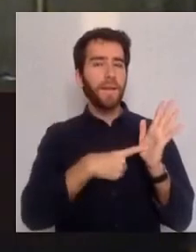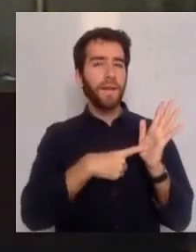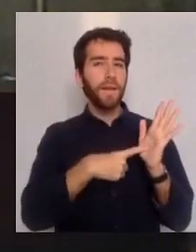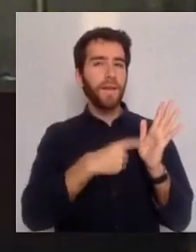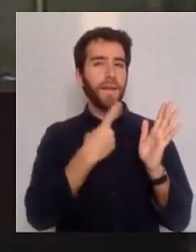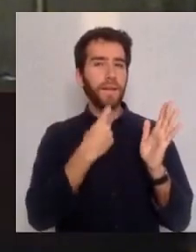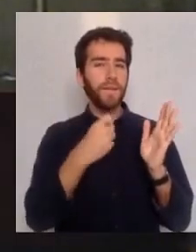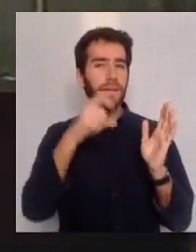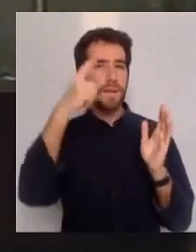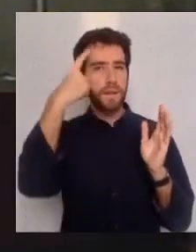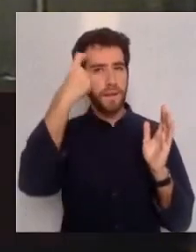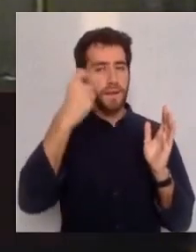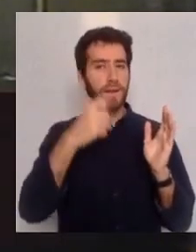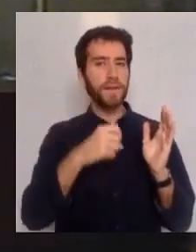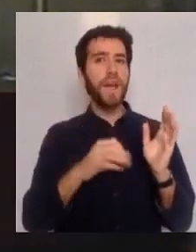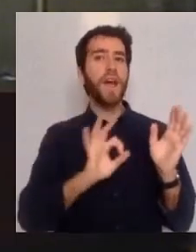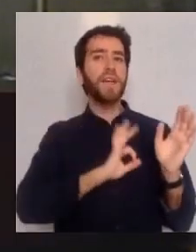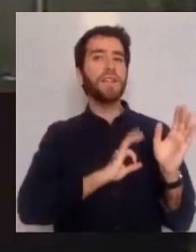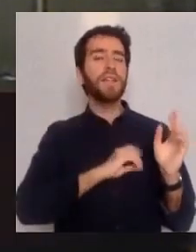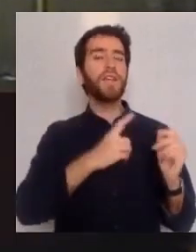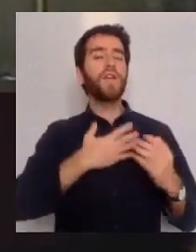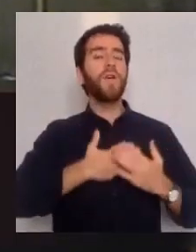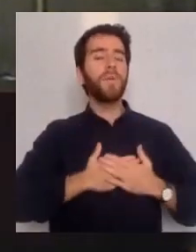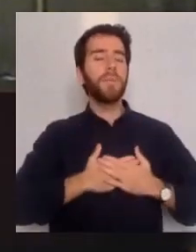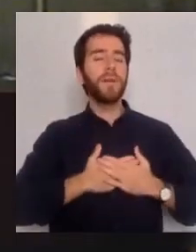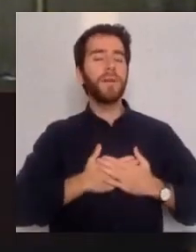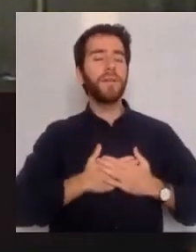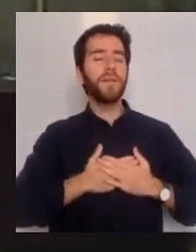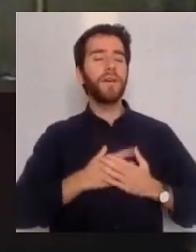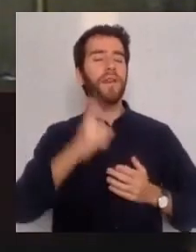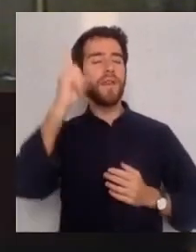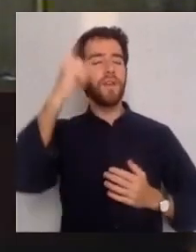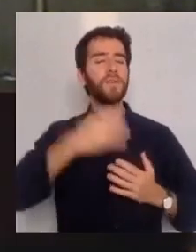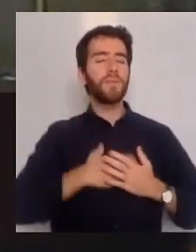meu i Déu meu, crec en tu.